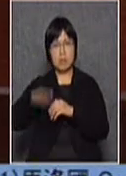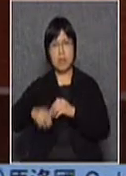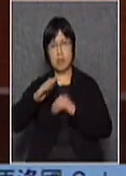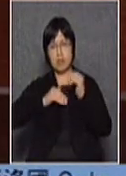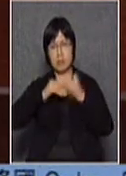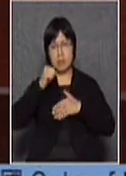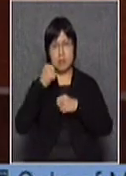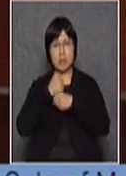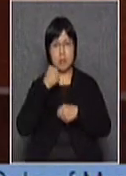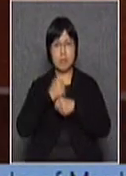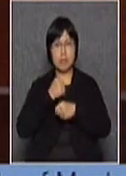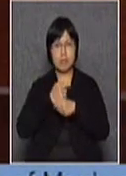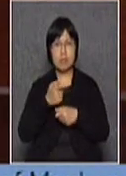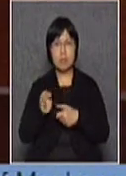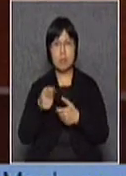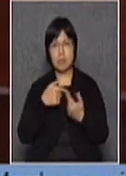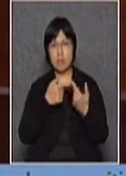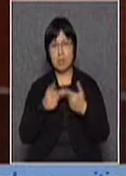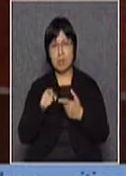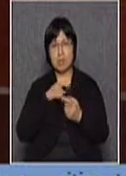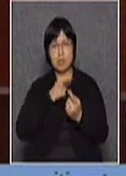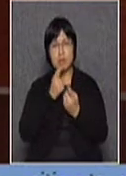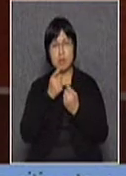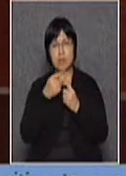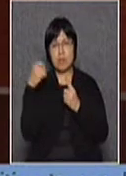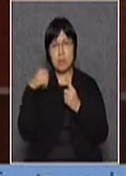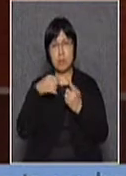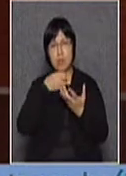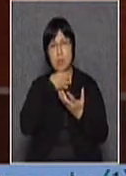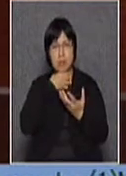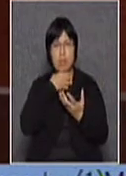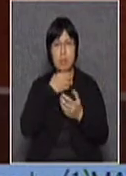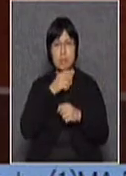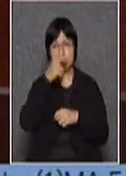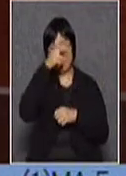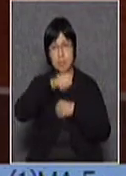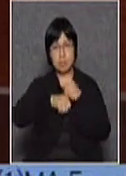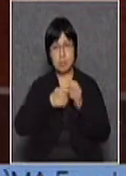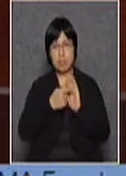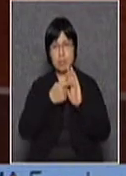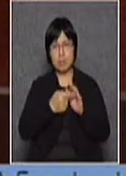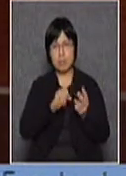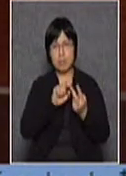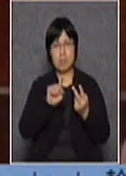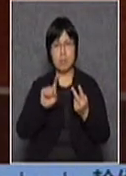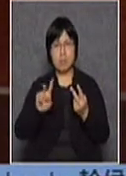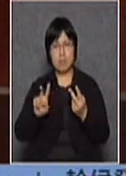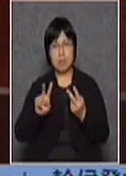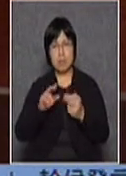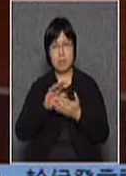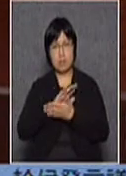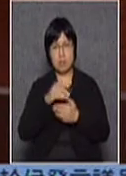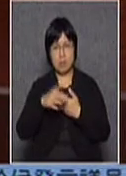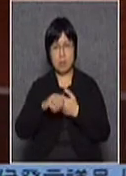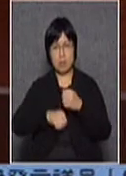種，因為這些行業一直面對人手不足的難題。勞工處顯示2012年輸港外勞數目日